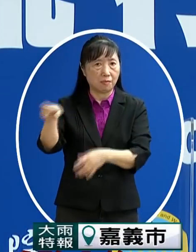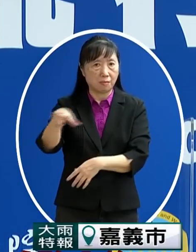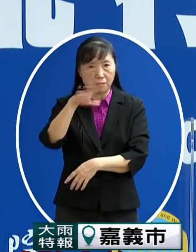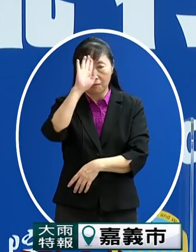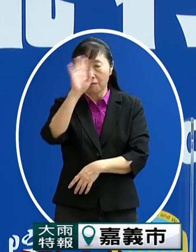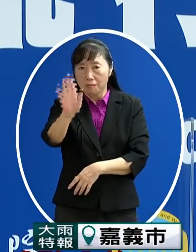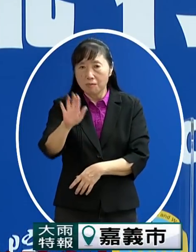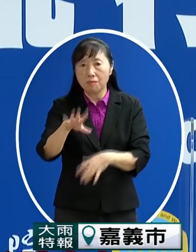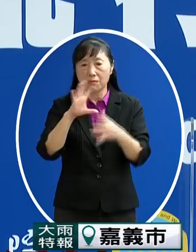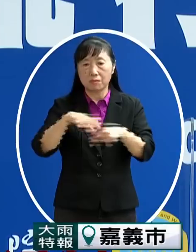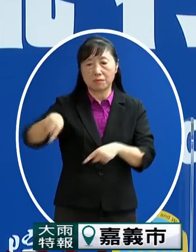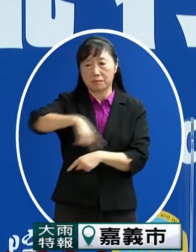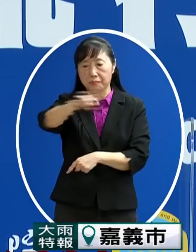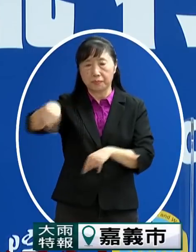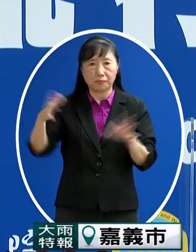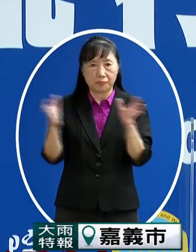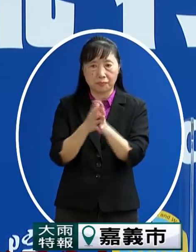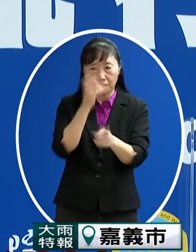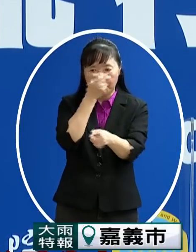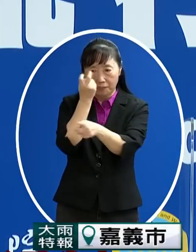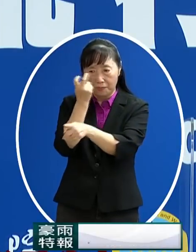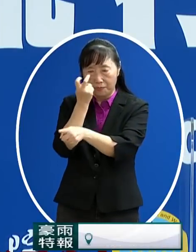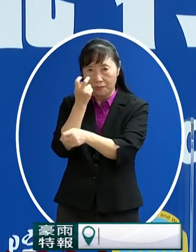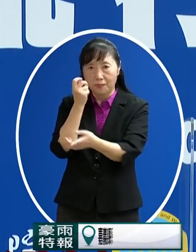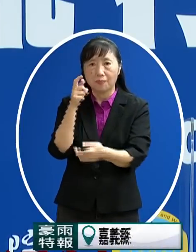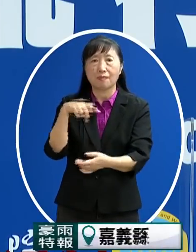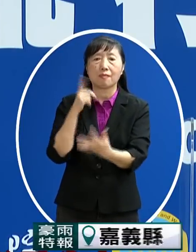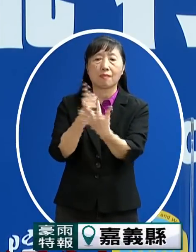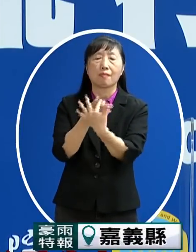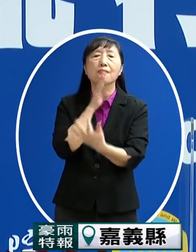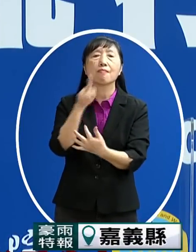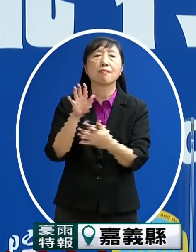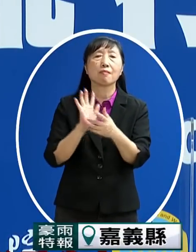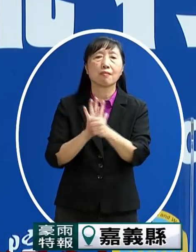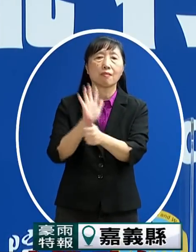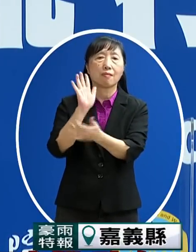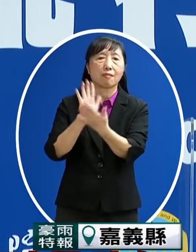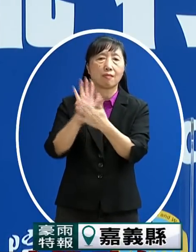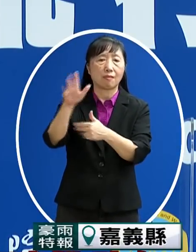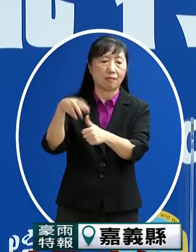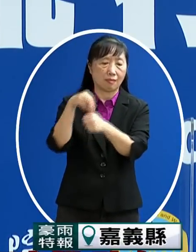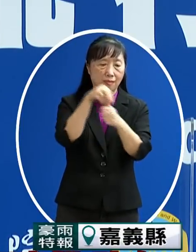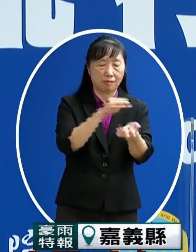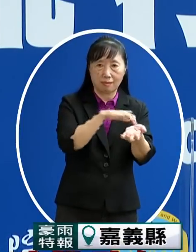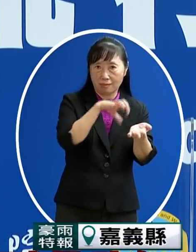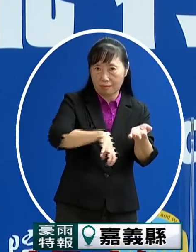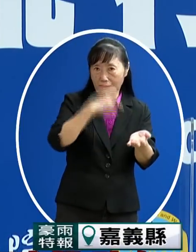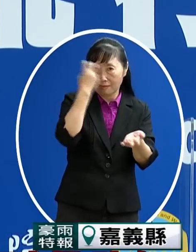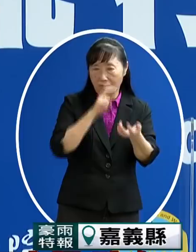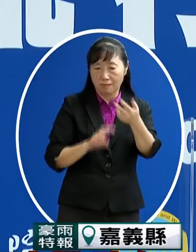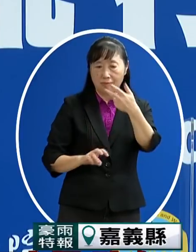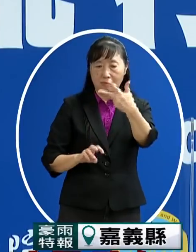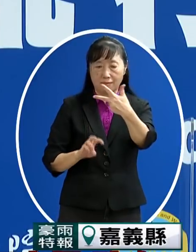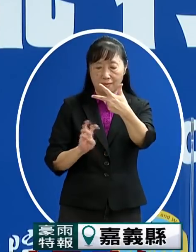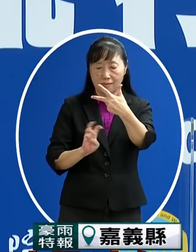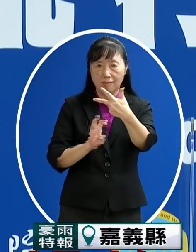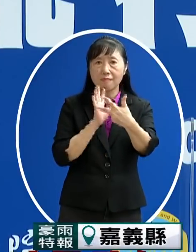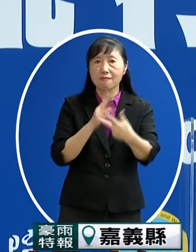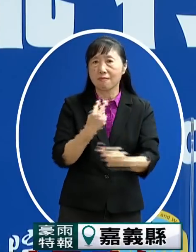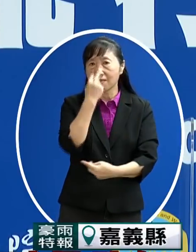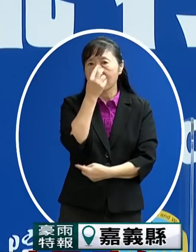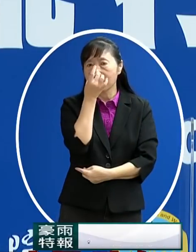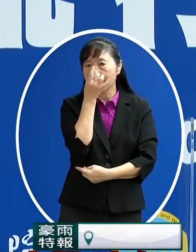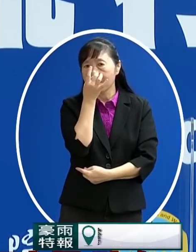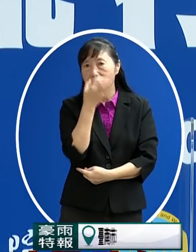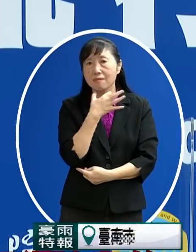那确诊之后呢，转送医院来住院治疗。那住院当中，在7月30号的时候，有出现呼吸